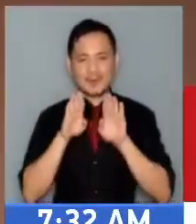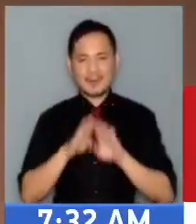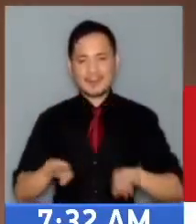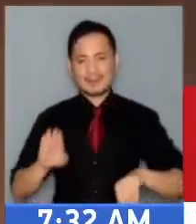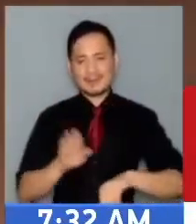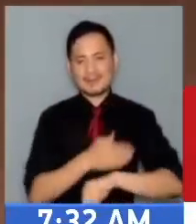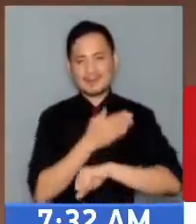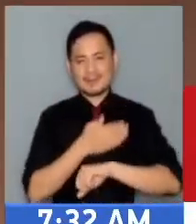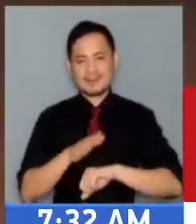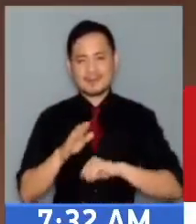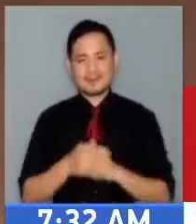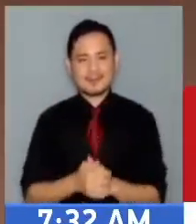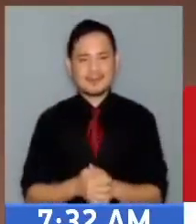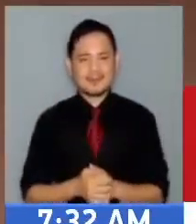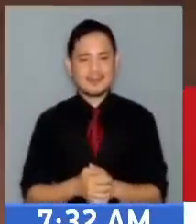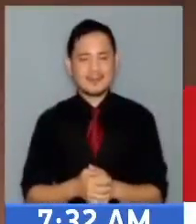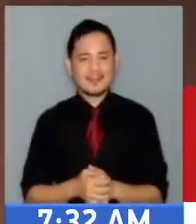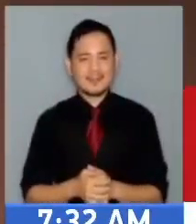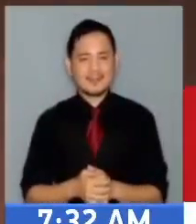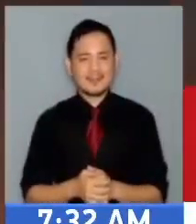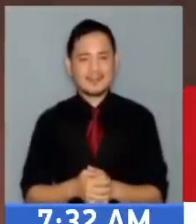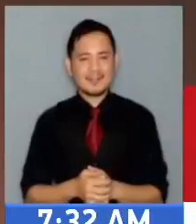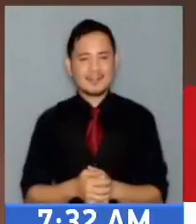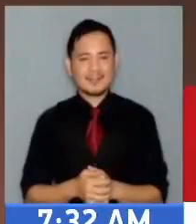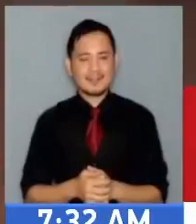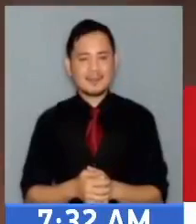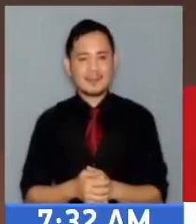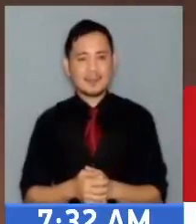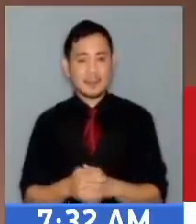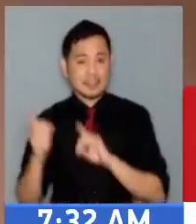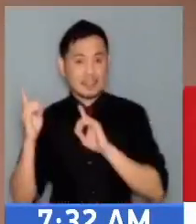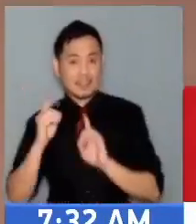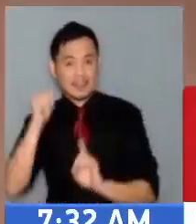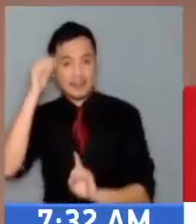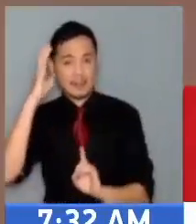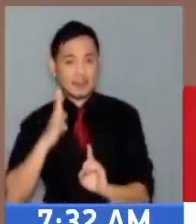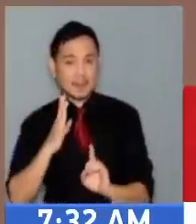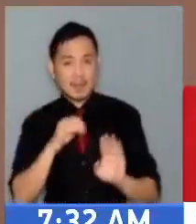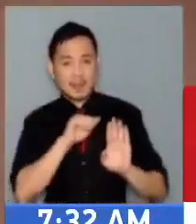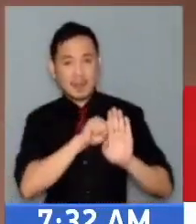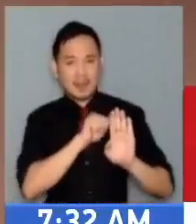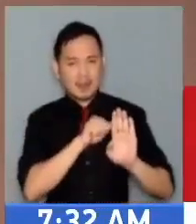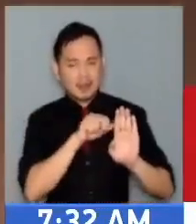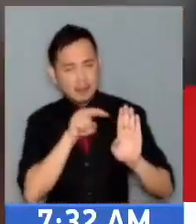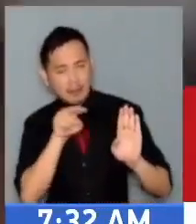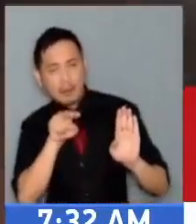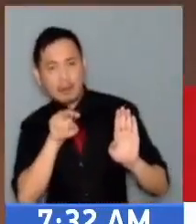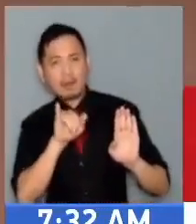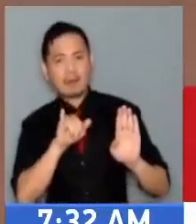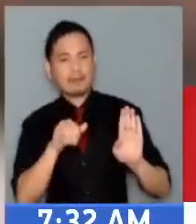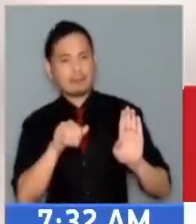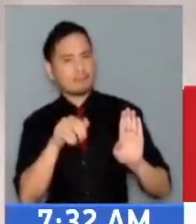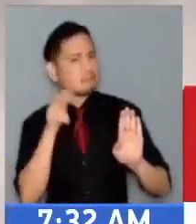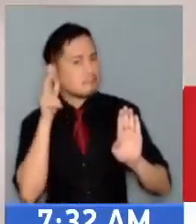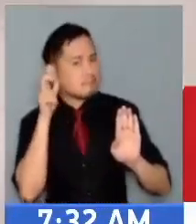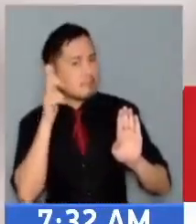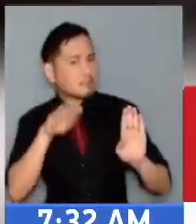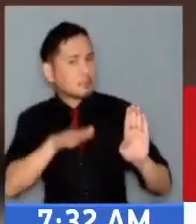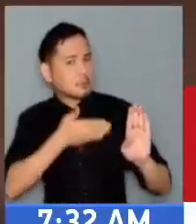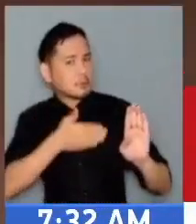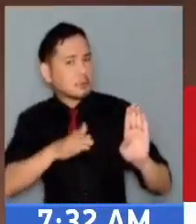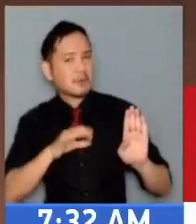rin ako. Naabutan ni Louie Lopez na kumakanta ang hahatiran niya ng parcel. Focus si Nanay sa pagkanta,